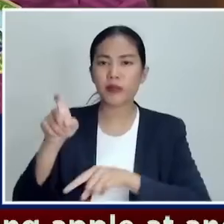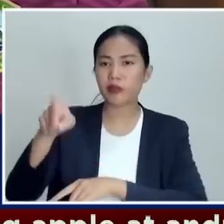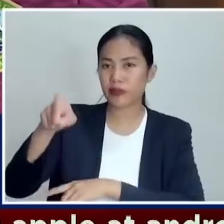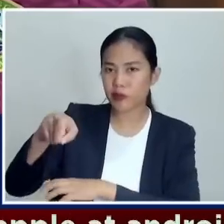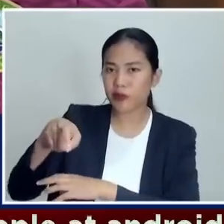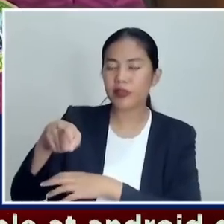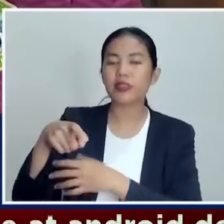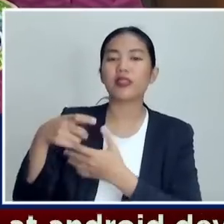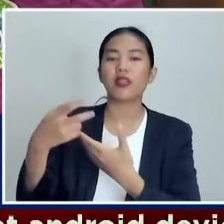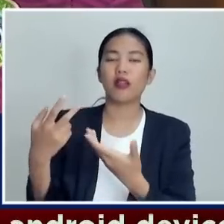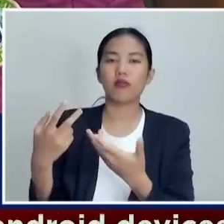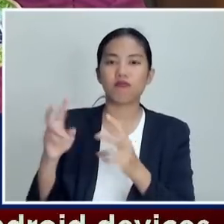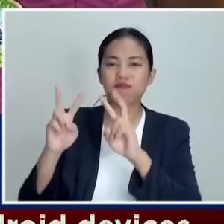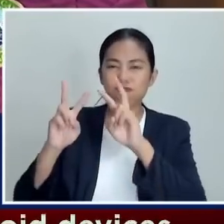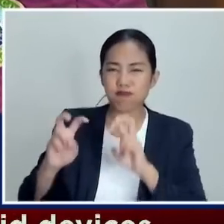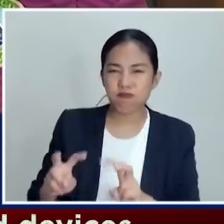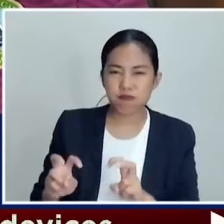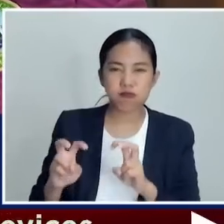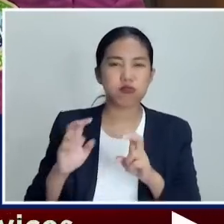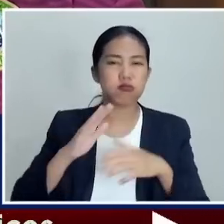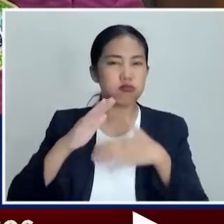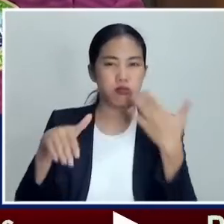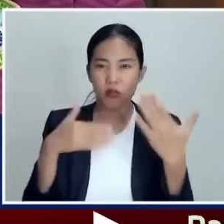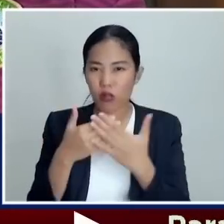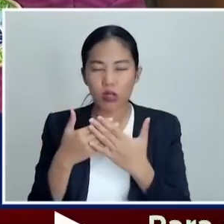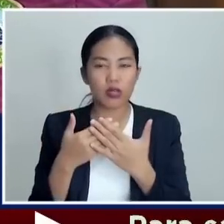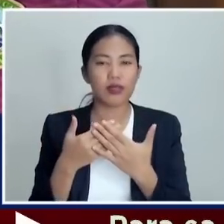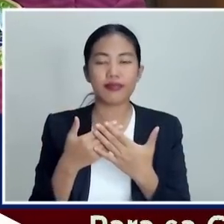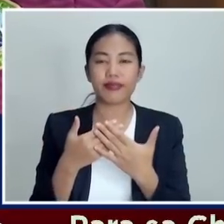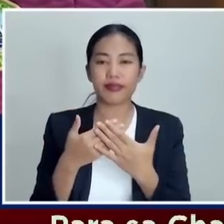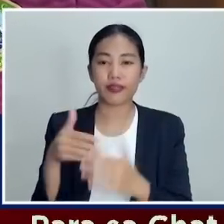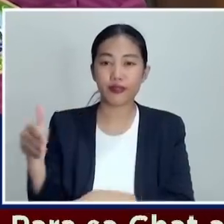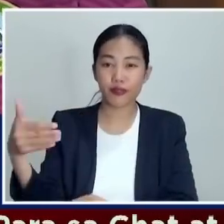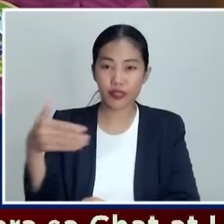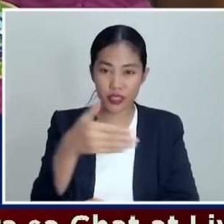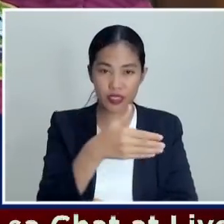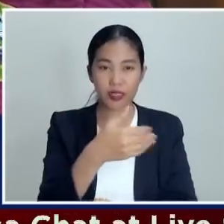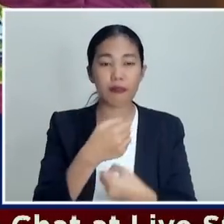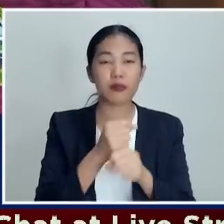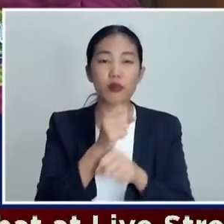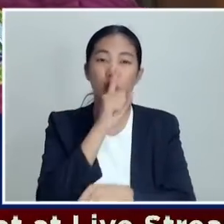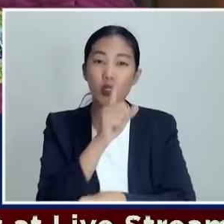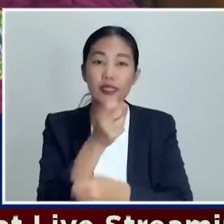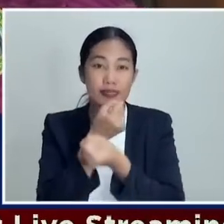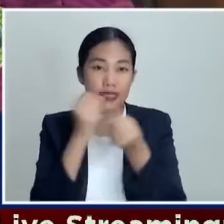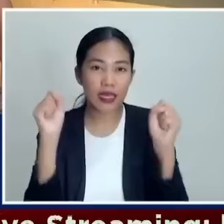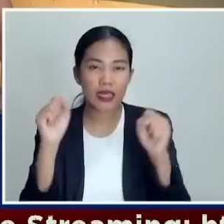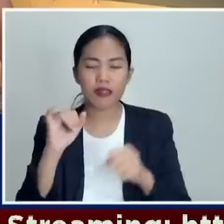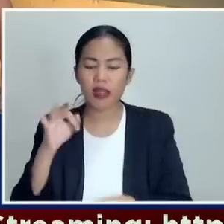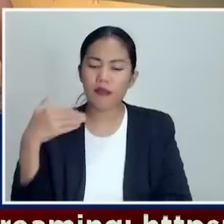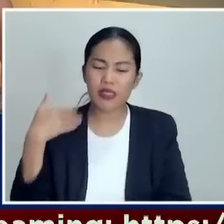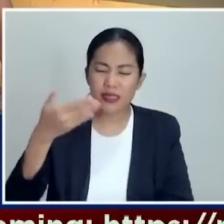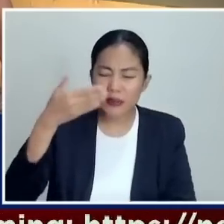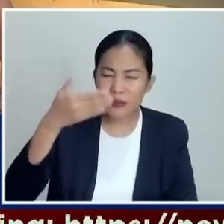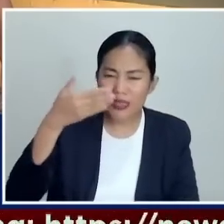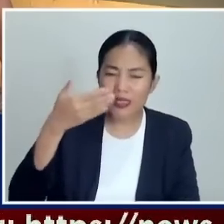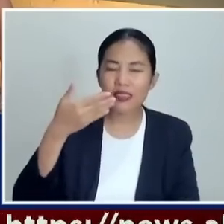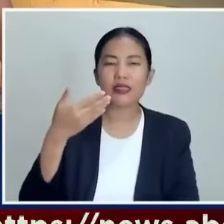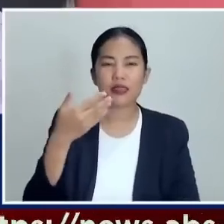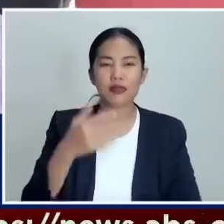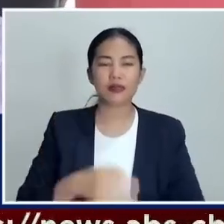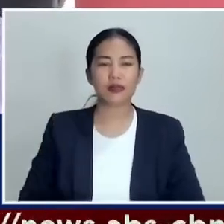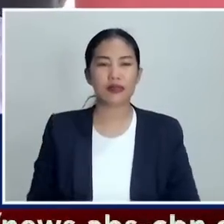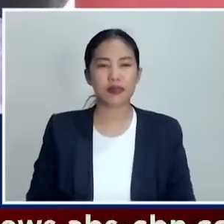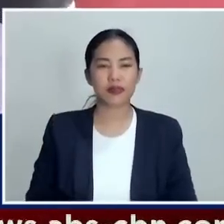kami para lahat ng mga huli nila ay tingnan muna namin kung may amoy. Sa bayan naman ng